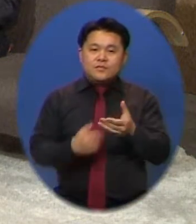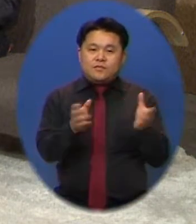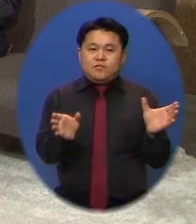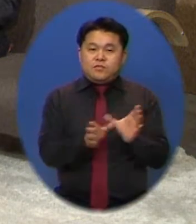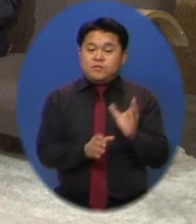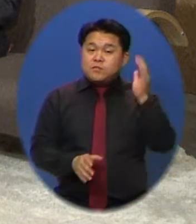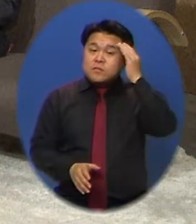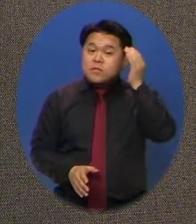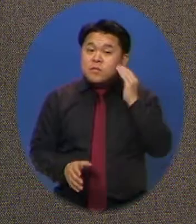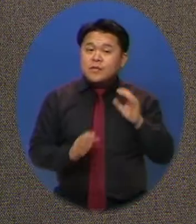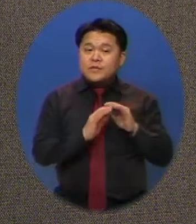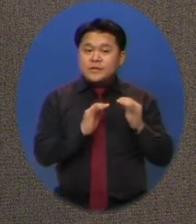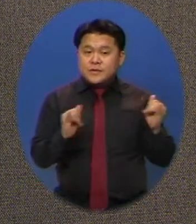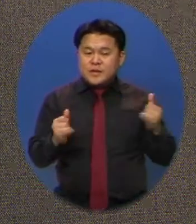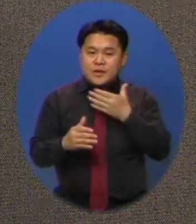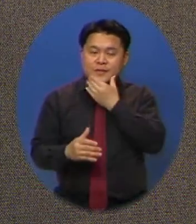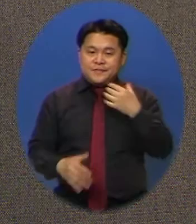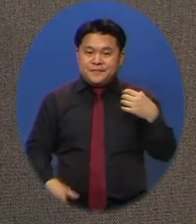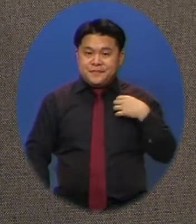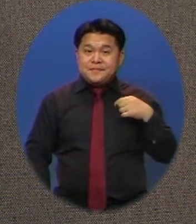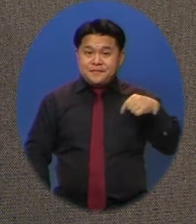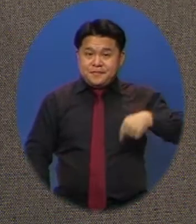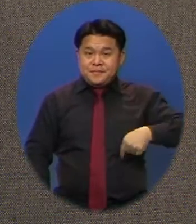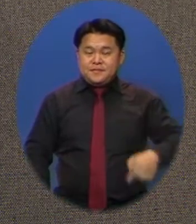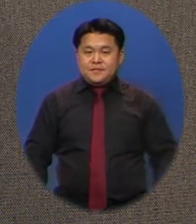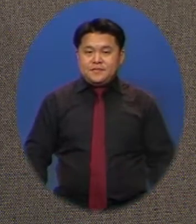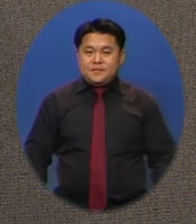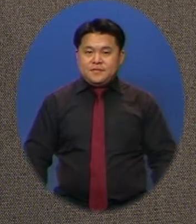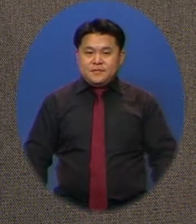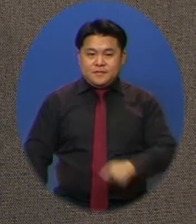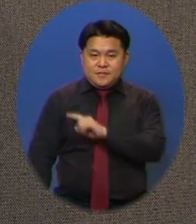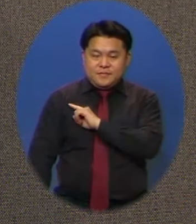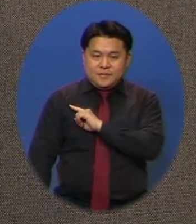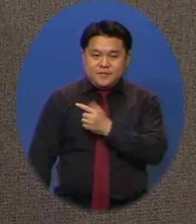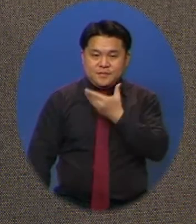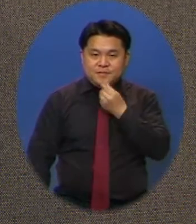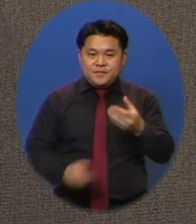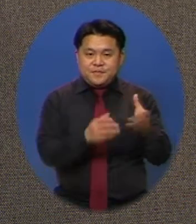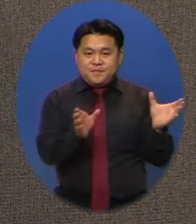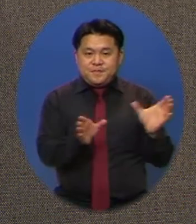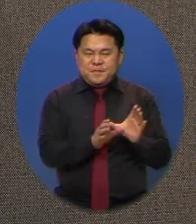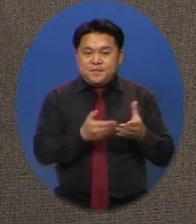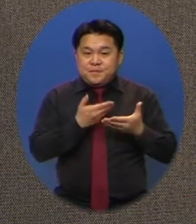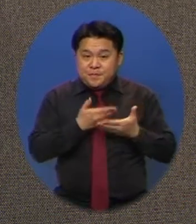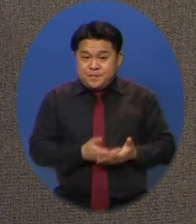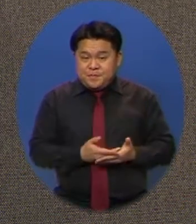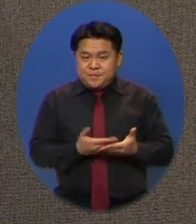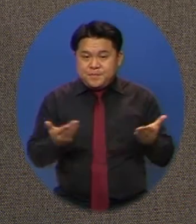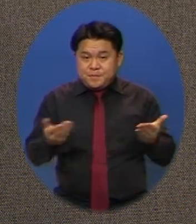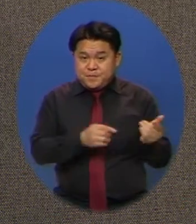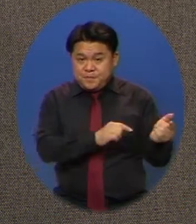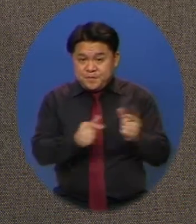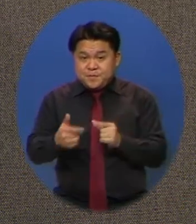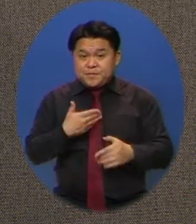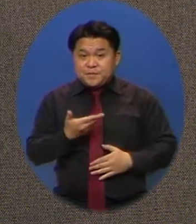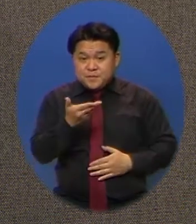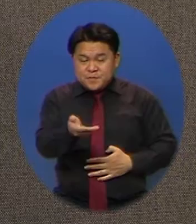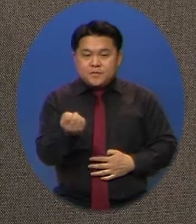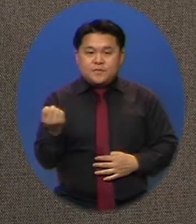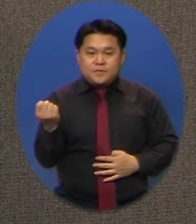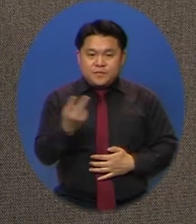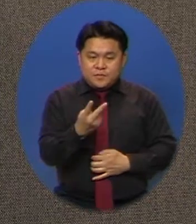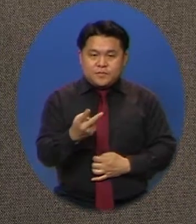우리나라 국민들의 복지를 책임지는 부서입니다. 먼저 보건복지부의 주요 업무를 말씀을 드리고